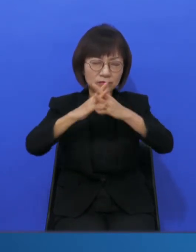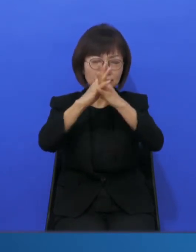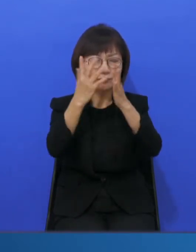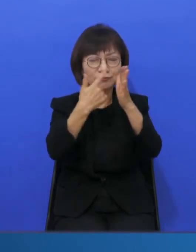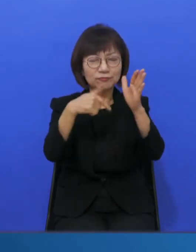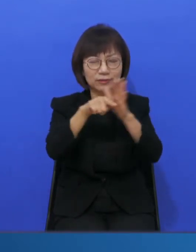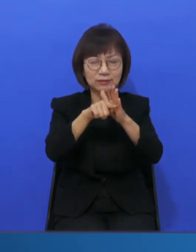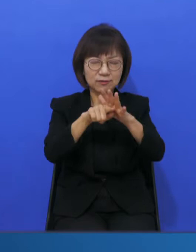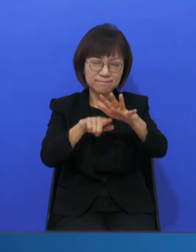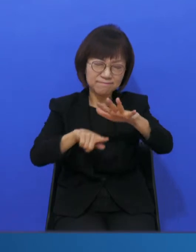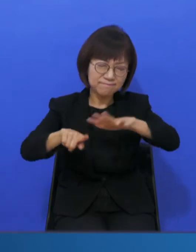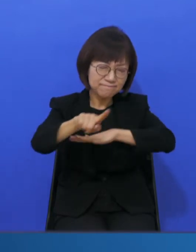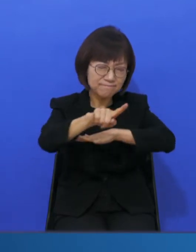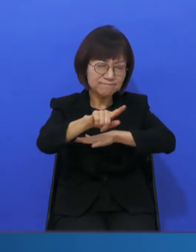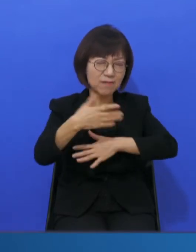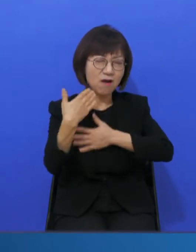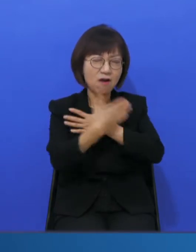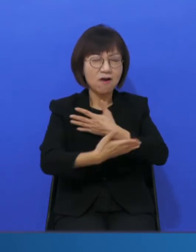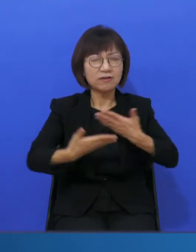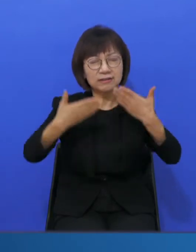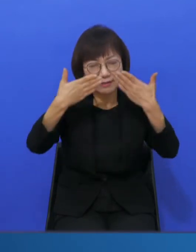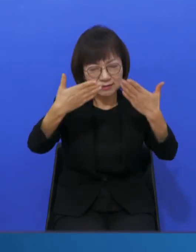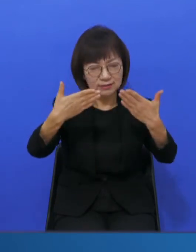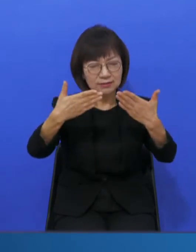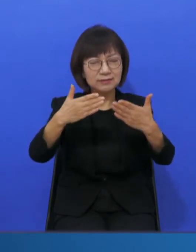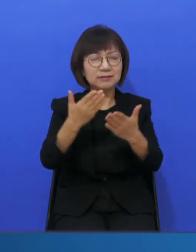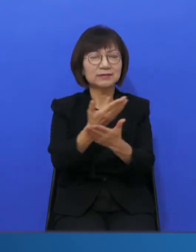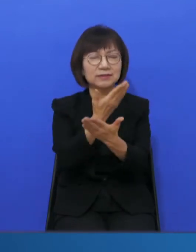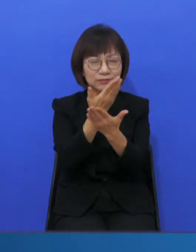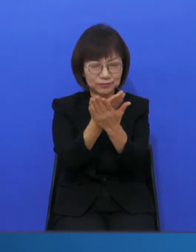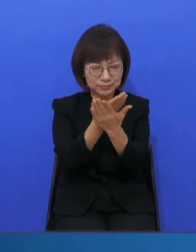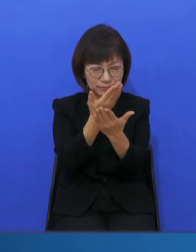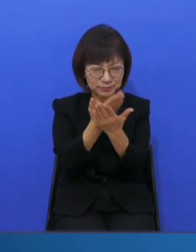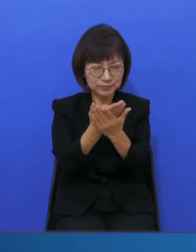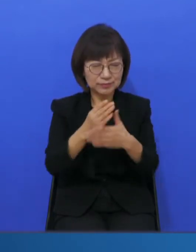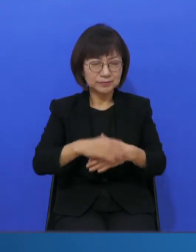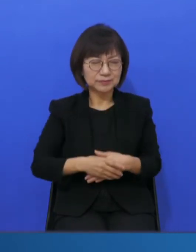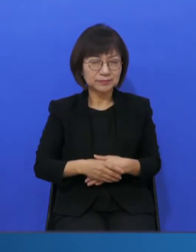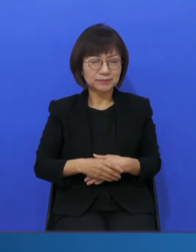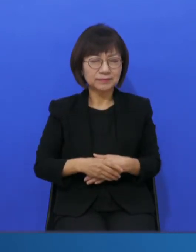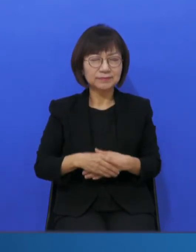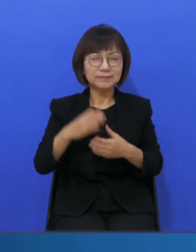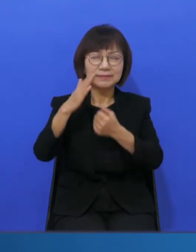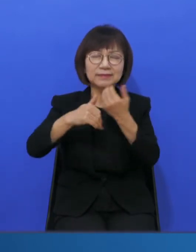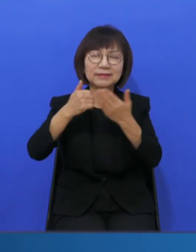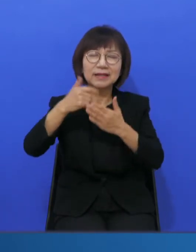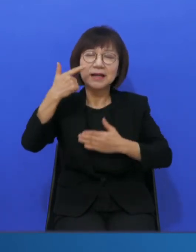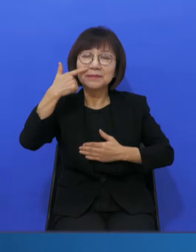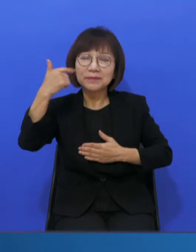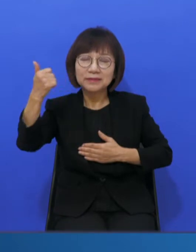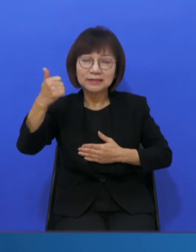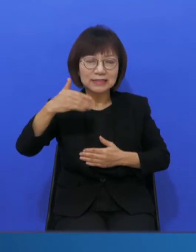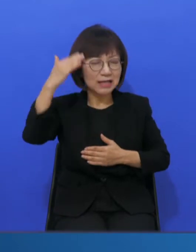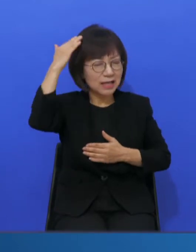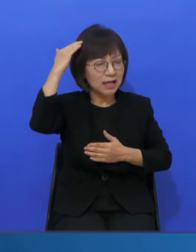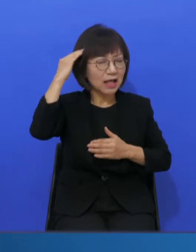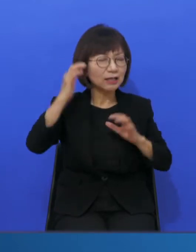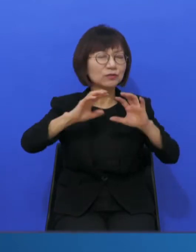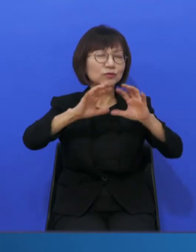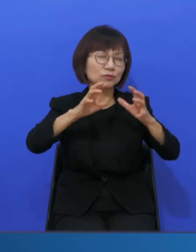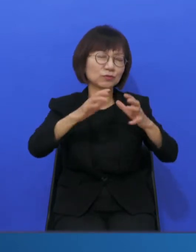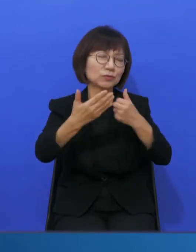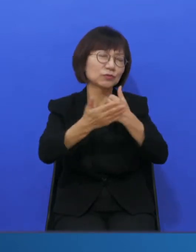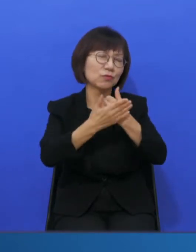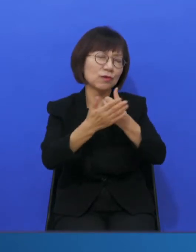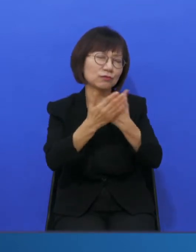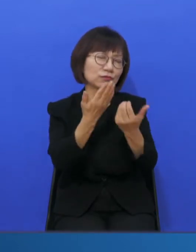pray for all the church to come together as one and devote themselves for church constructions. 하나님 아버지 이 나라를 붙들어 주옵소서. Father-